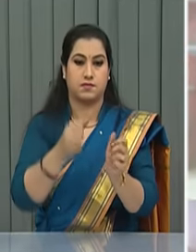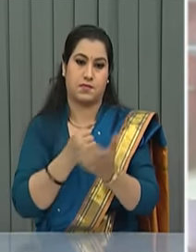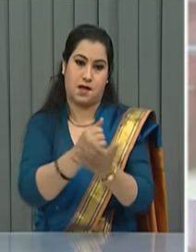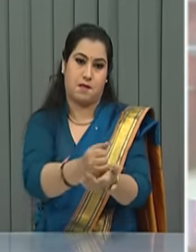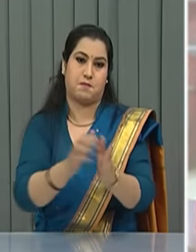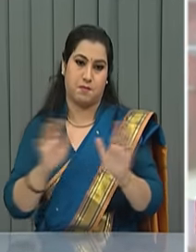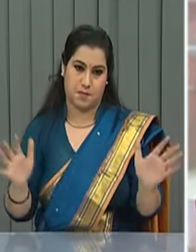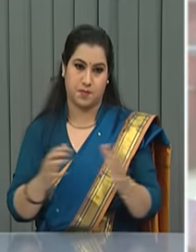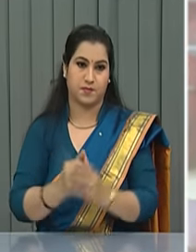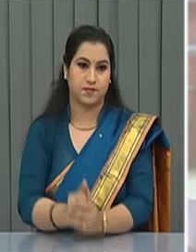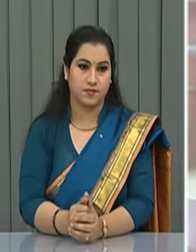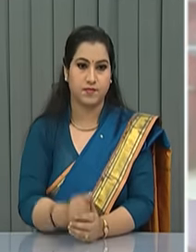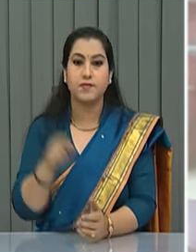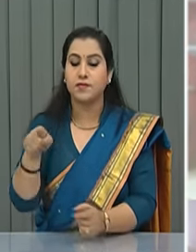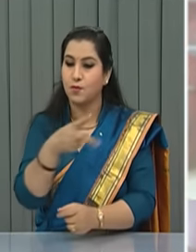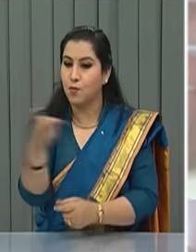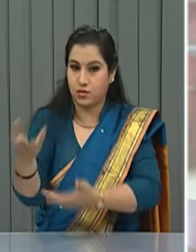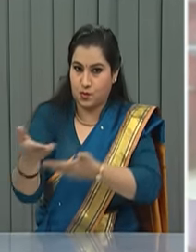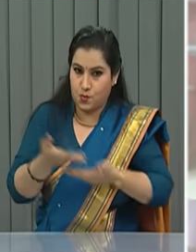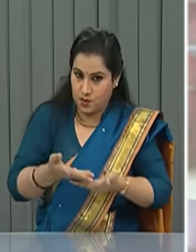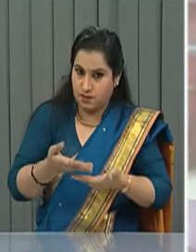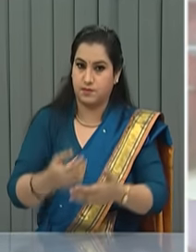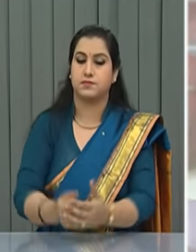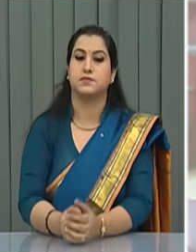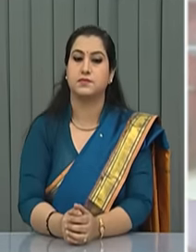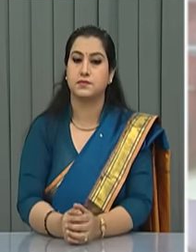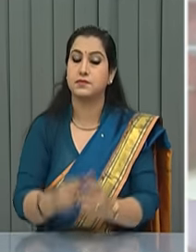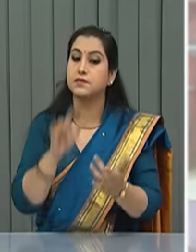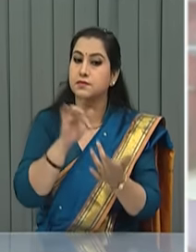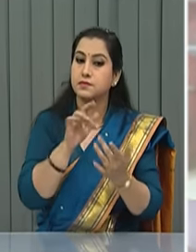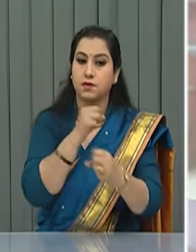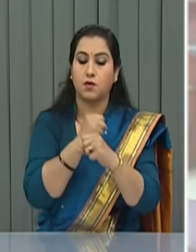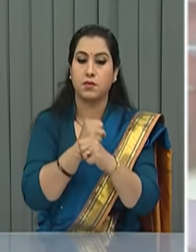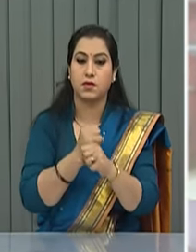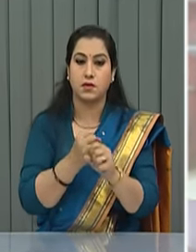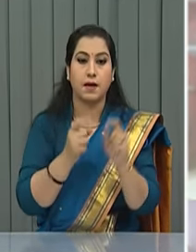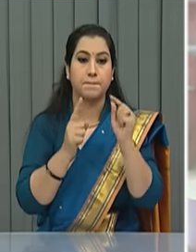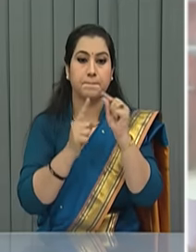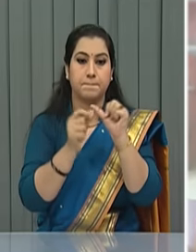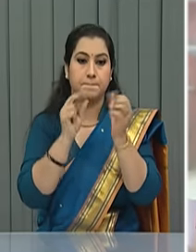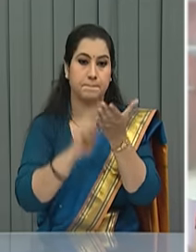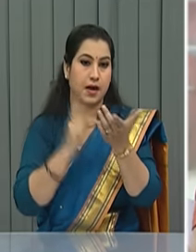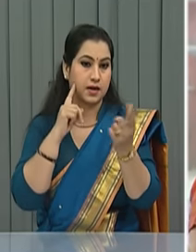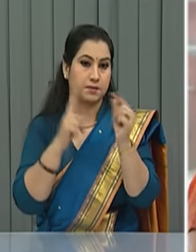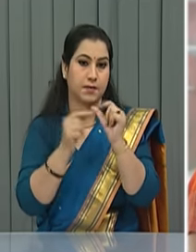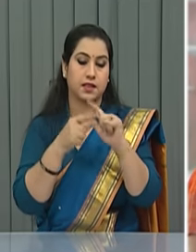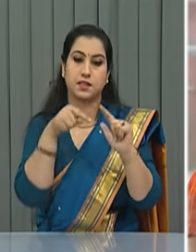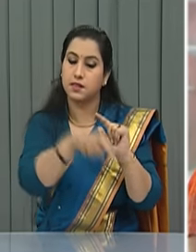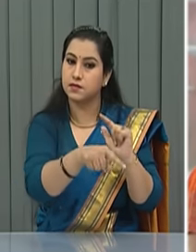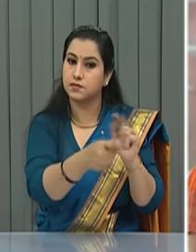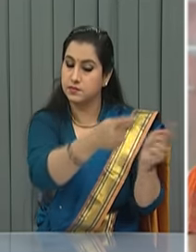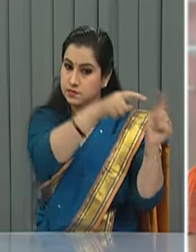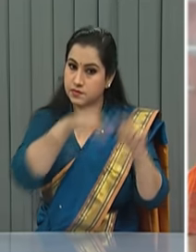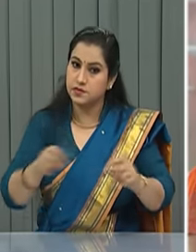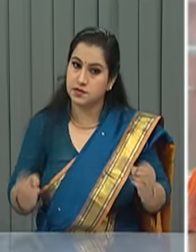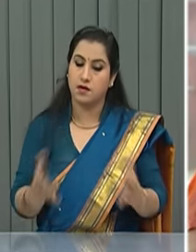भी बटा रही है। आप दोनों का स्वागत है। केंद्र सरकार ने पानीपत से बेटी बचाओ बेटी पढ़ाओ अभियान लॉन्च